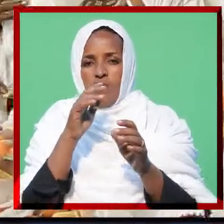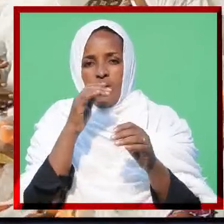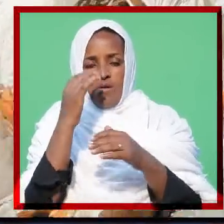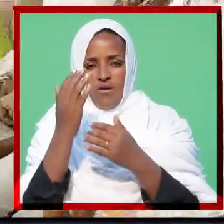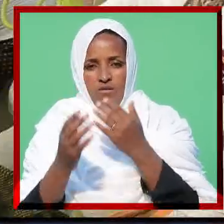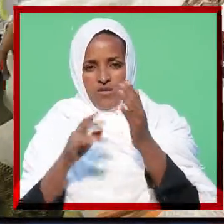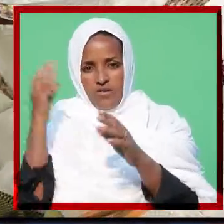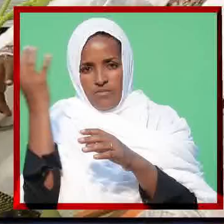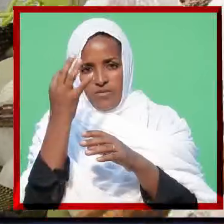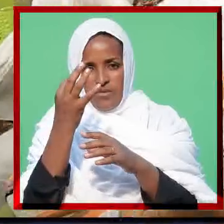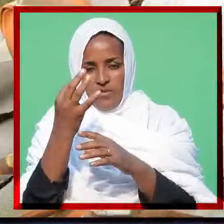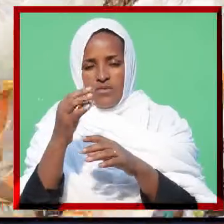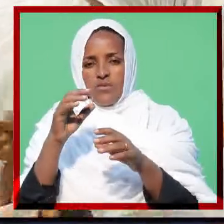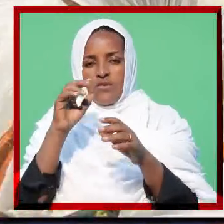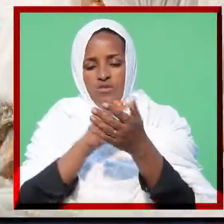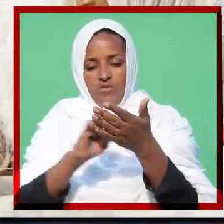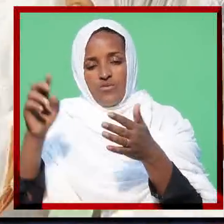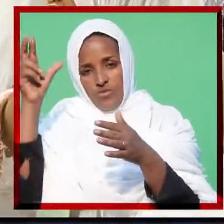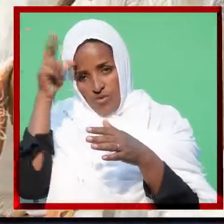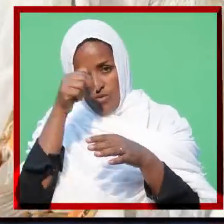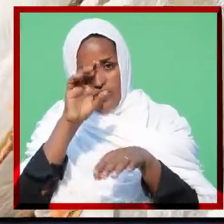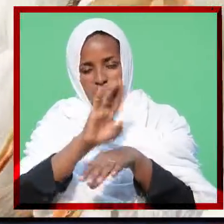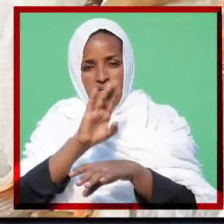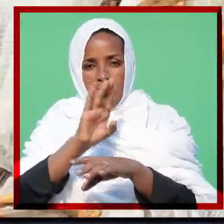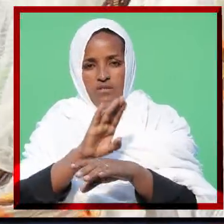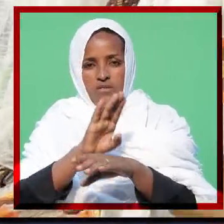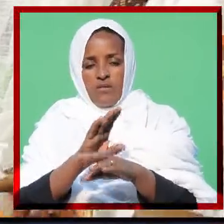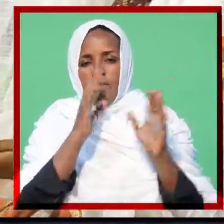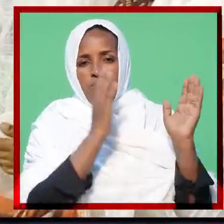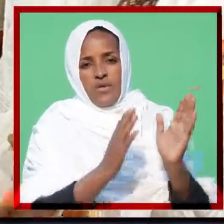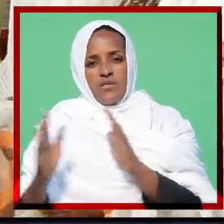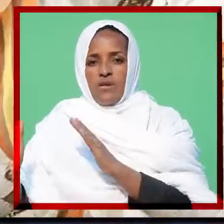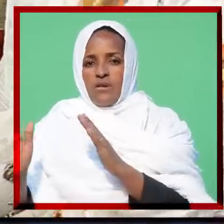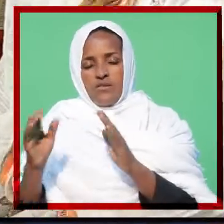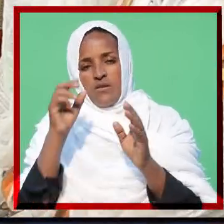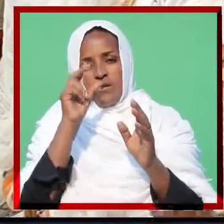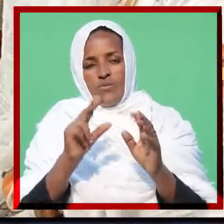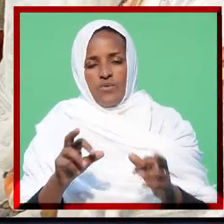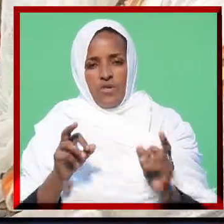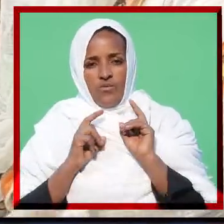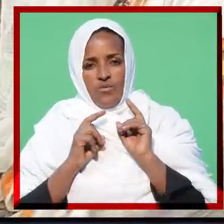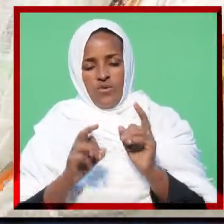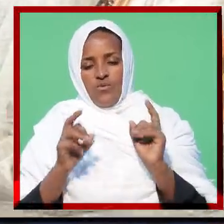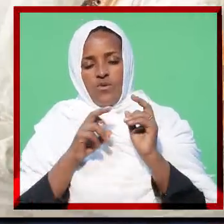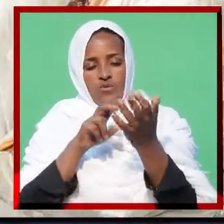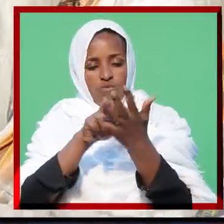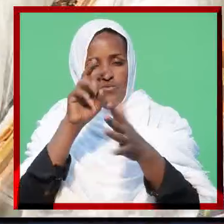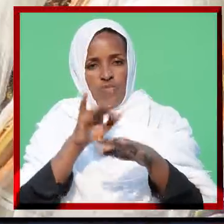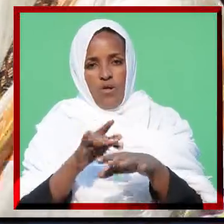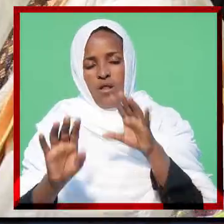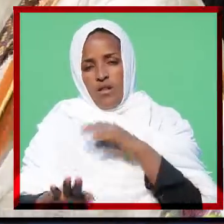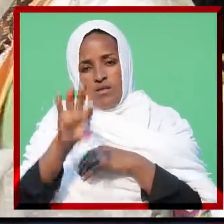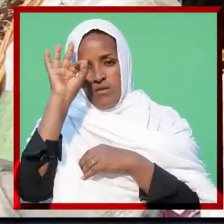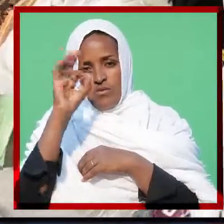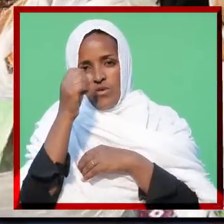ወረዳ ኤጀርሳ ለፎ ደብረገነት ቅዱስ ጊዮርጊስ ቤተክርስቲያን ባዘጋጀው ሐዊረ ሕይወት ወይም የሕይወት ጉዞ ላይ